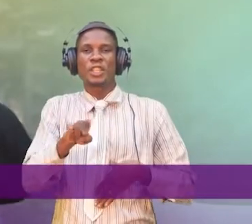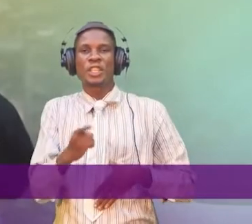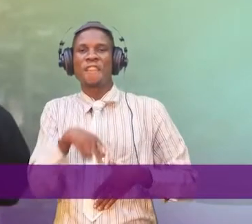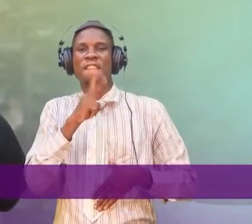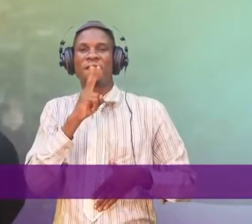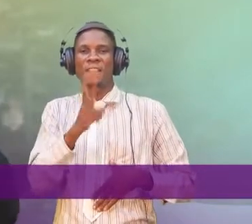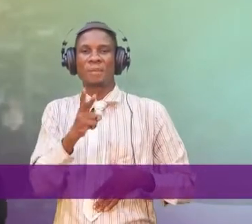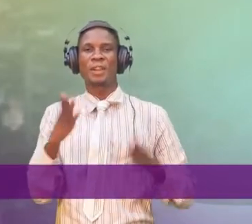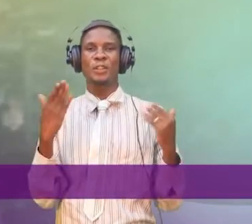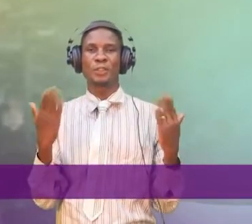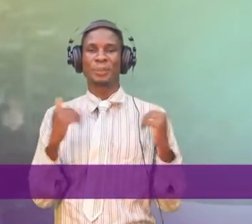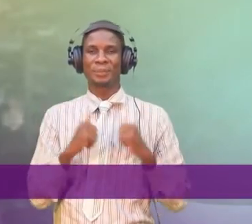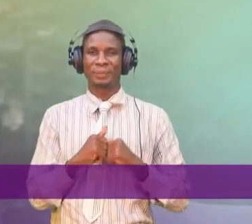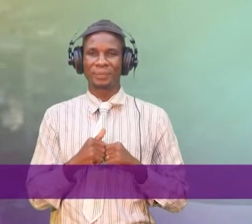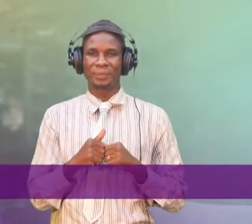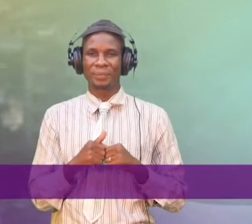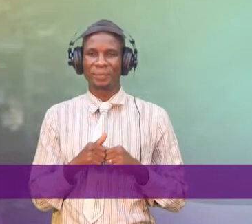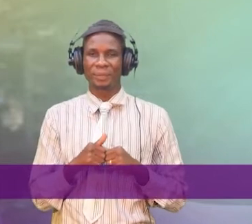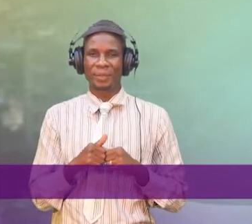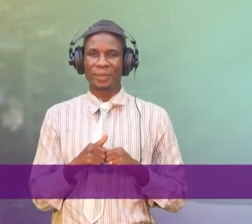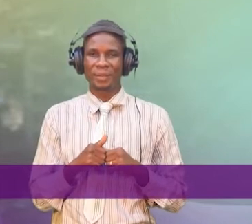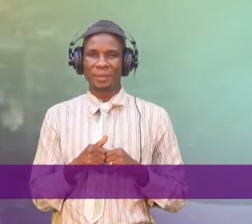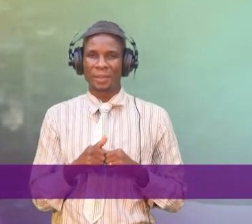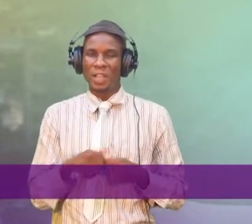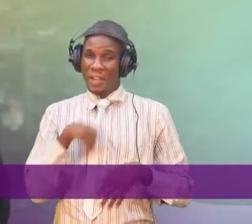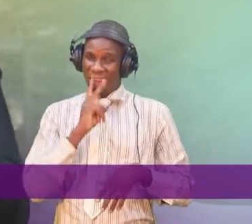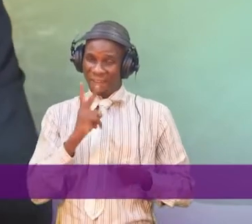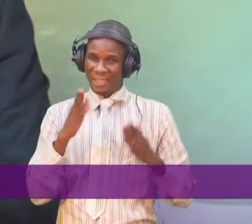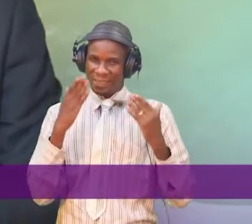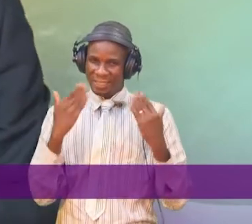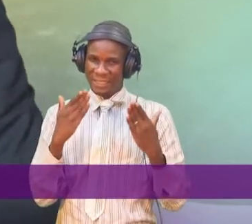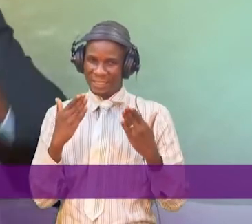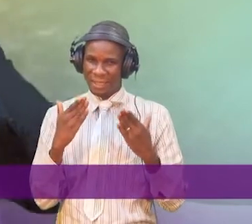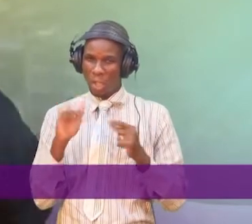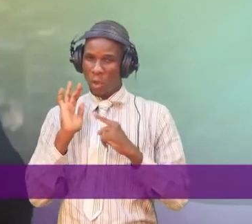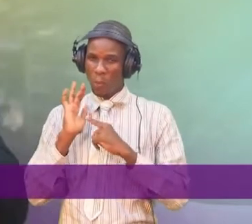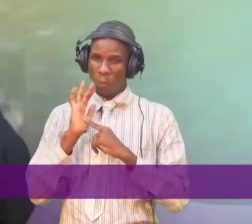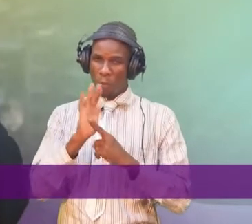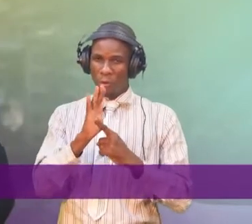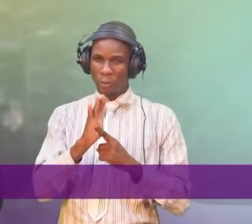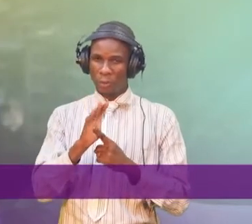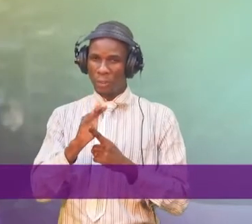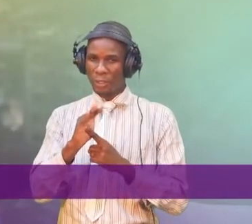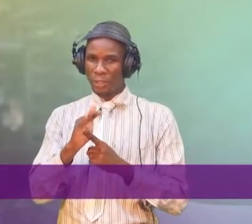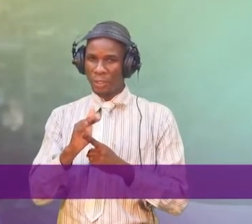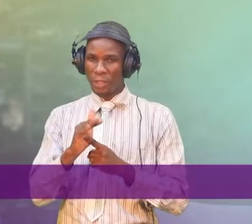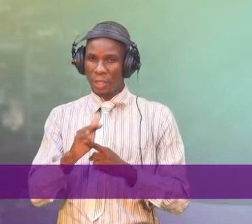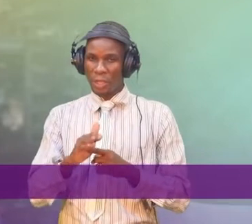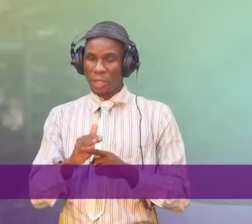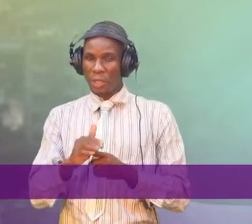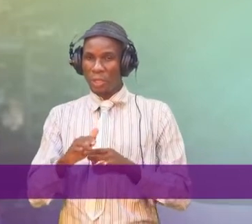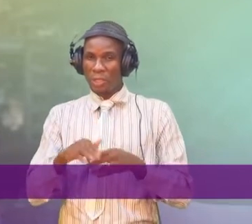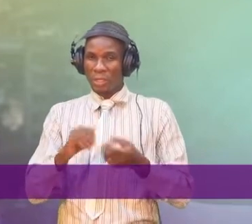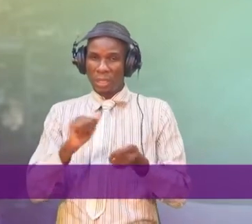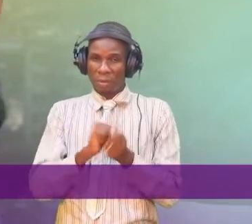azali nani solo nzambe azali nani pe nzambe a solo asili kolakisa